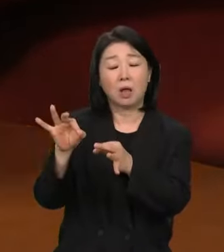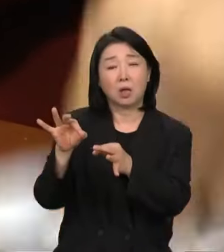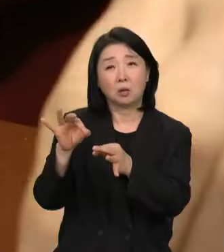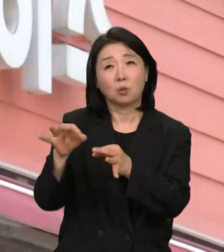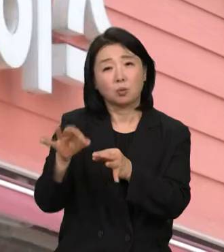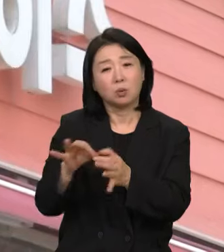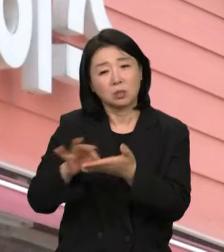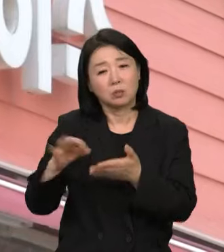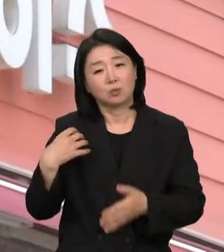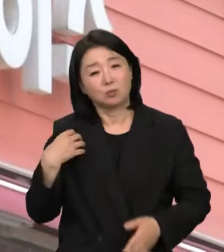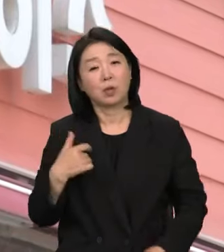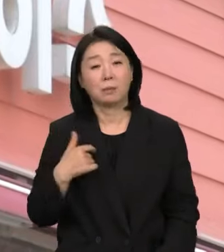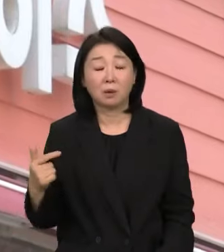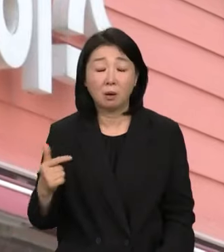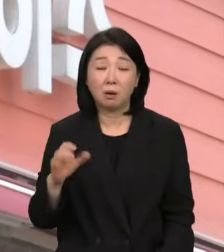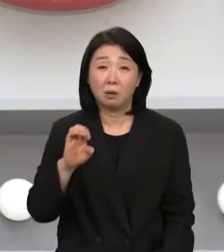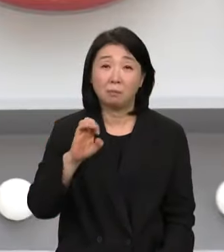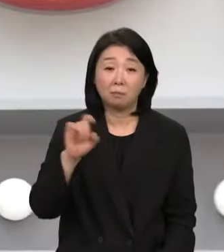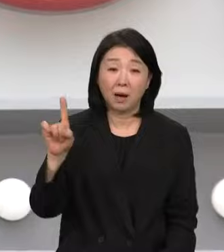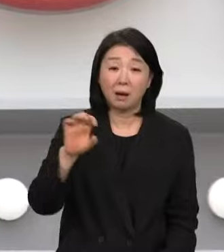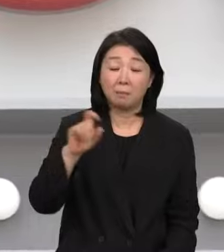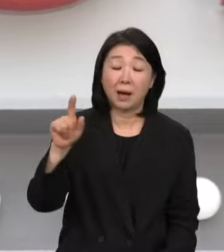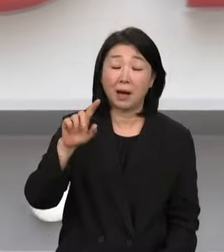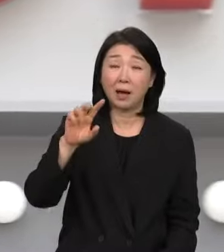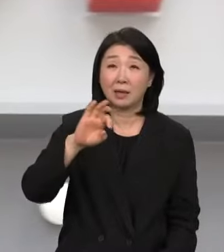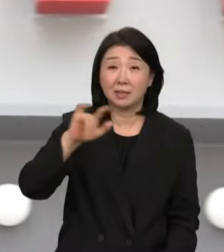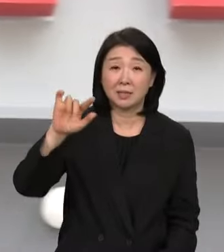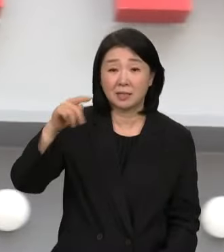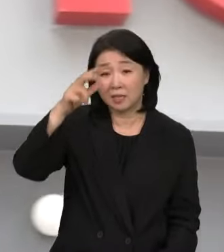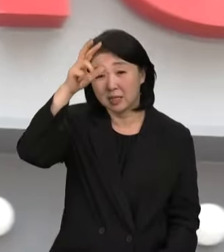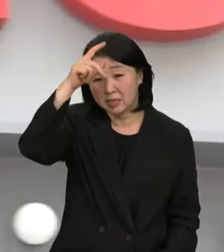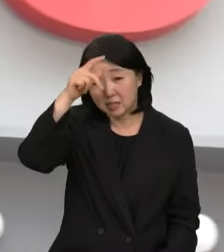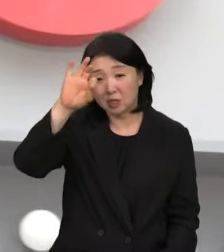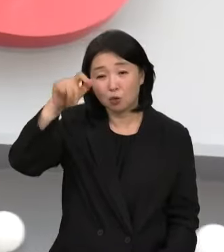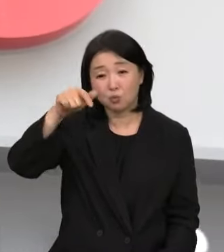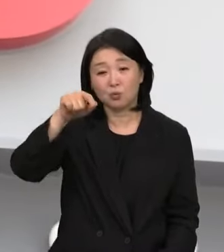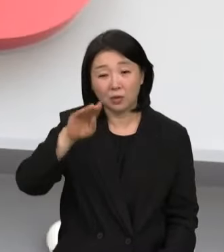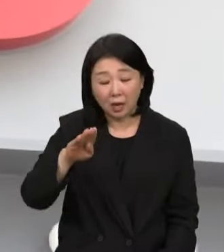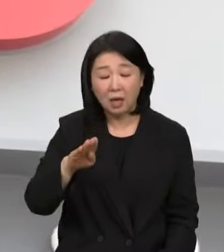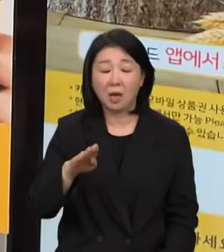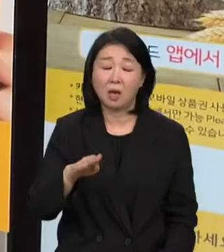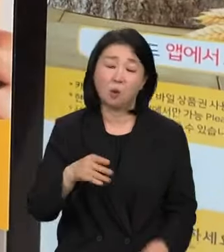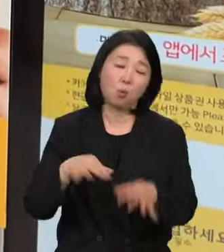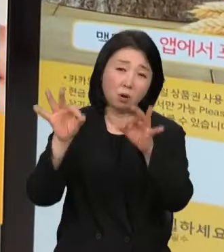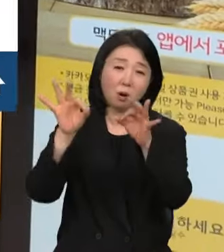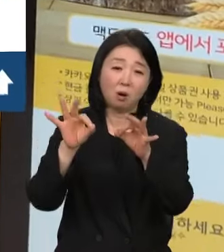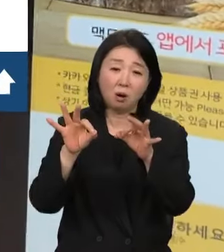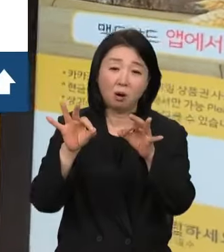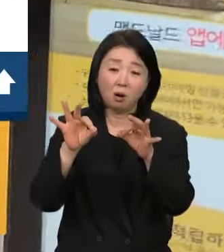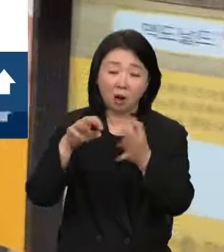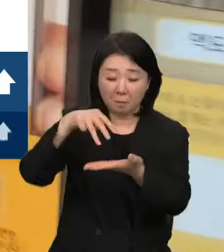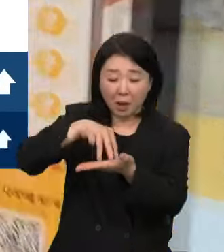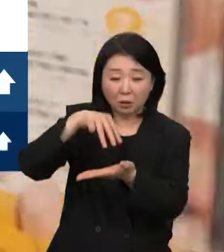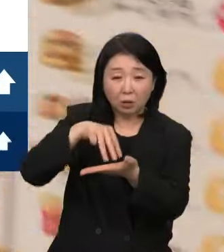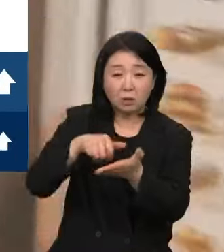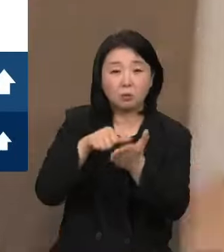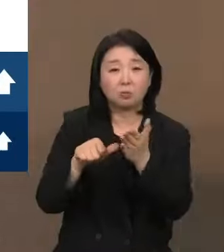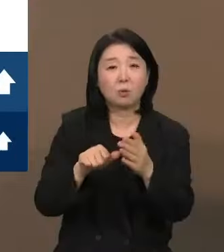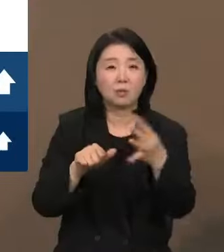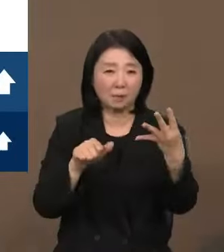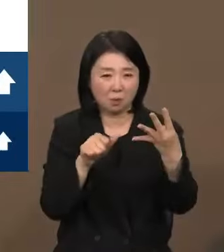전망입니다 이미 파파이스 국내 치킨 등이 가격을 올리기로 한 가운데 맥도날드도 6개월 만에 제품 가격을 최대 400원